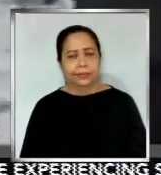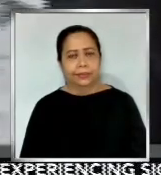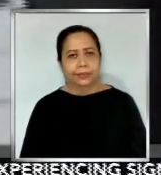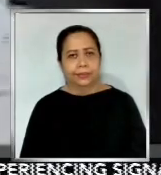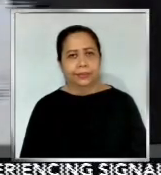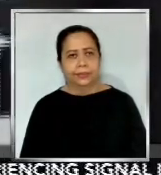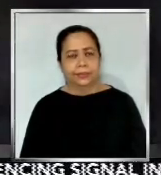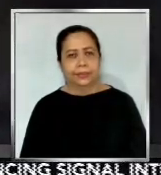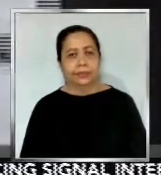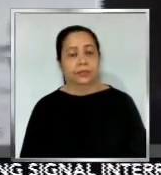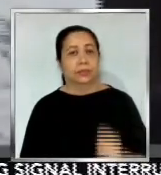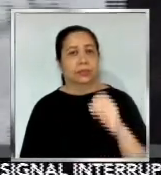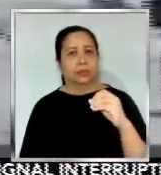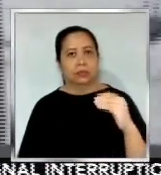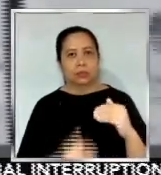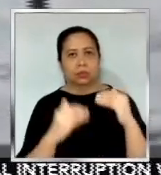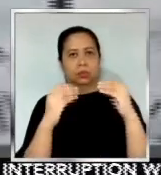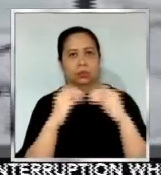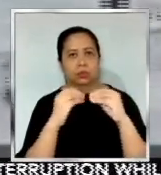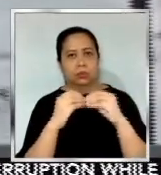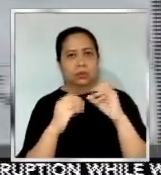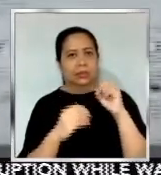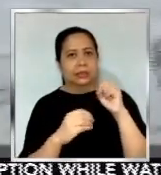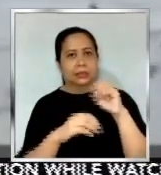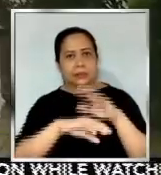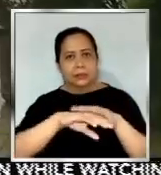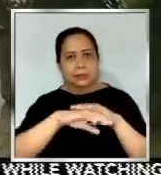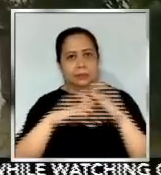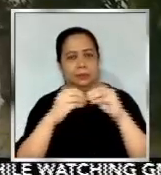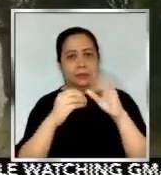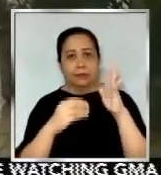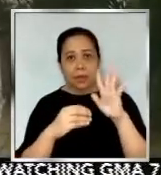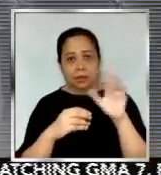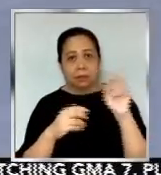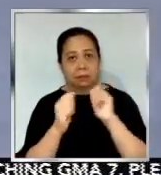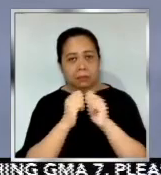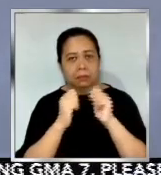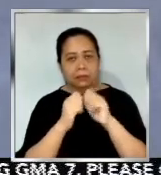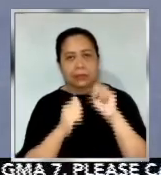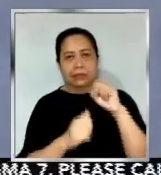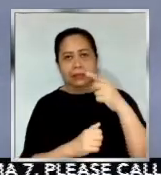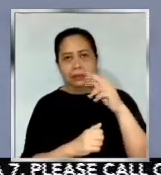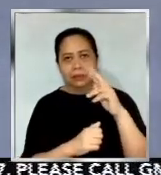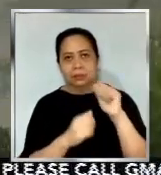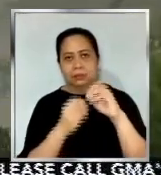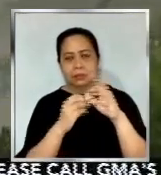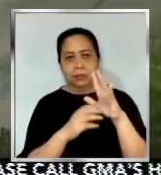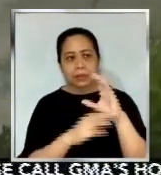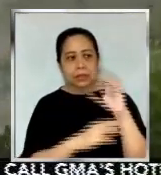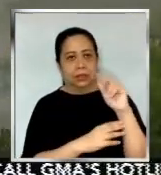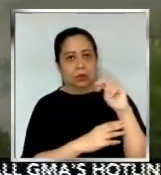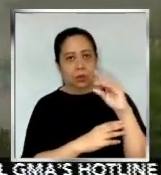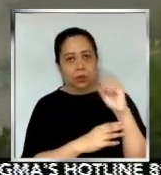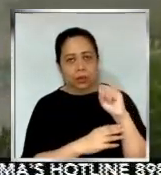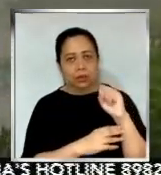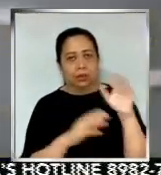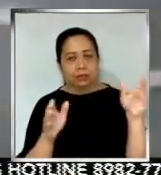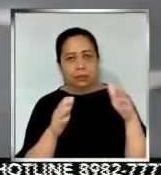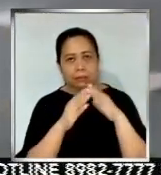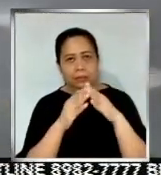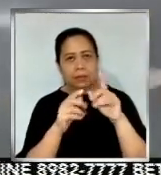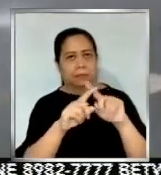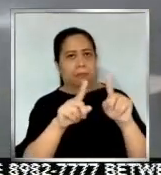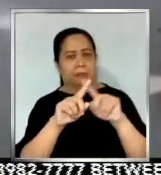Kaya nagtaas pa ng hanggang signal number 5 na babala ng bagyo sa Catanduanes, Albay at ilang bahagi